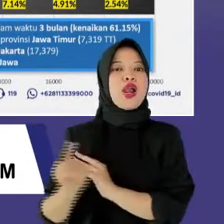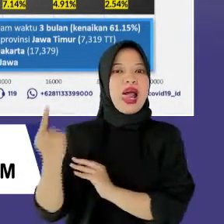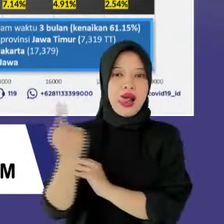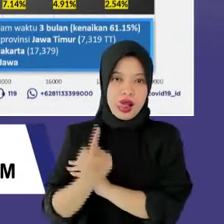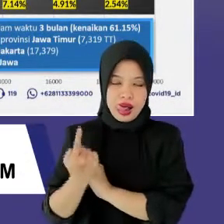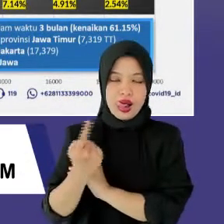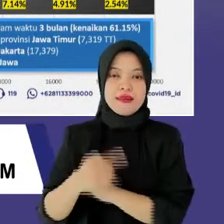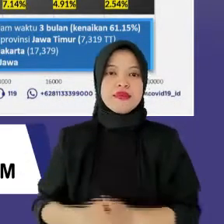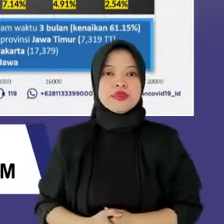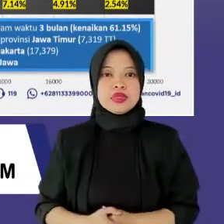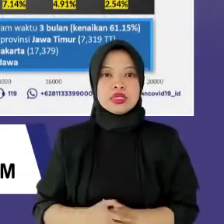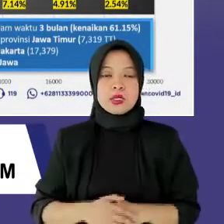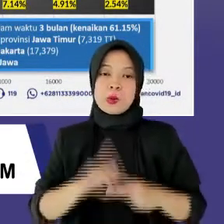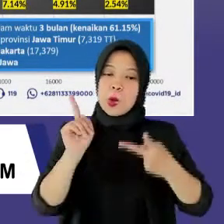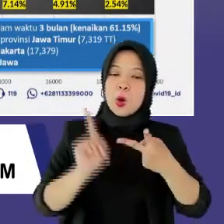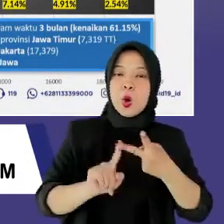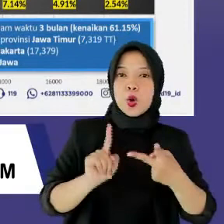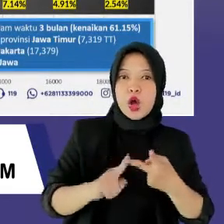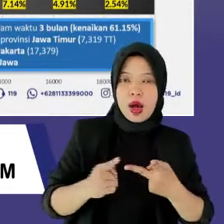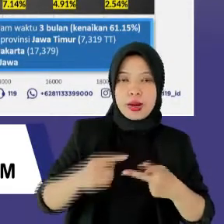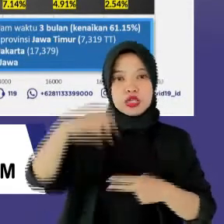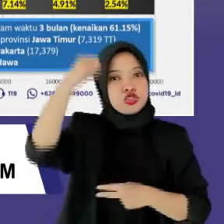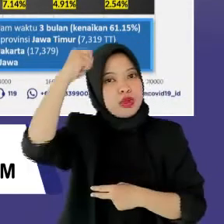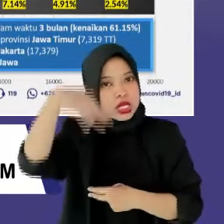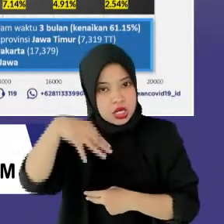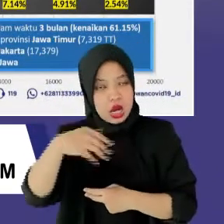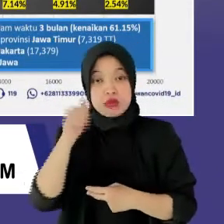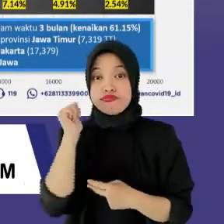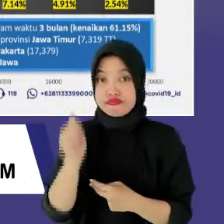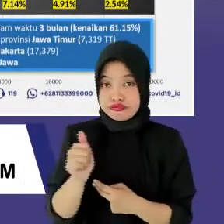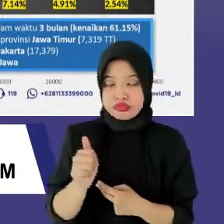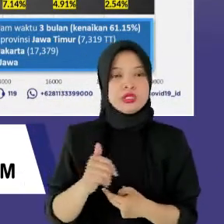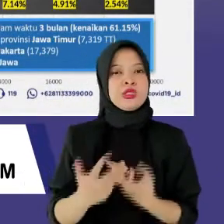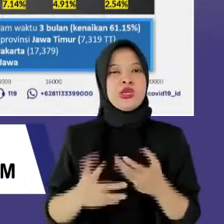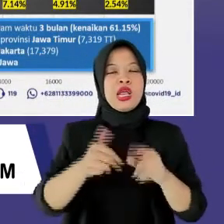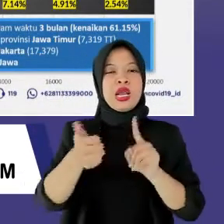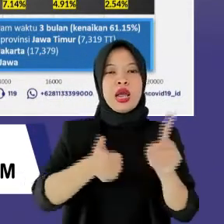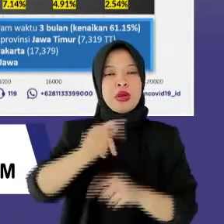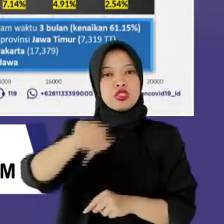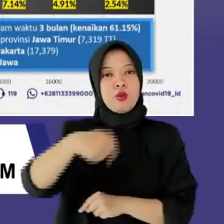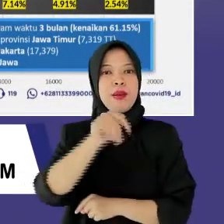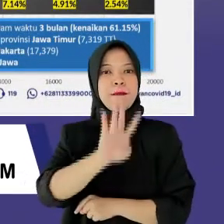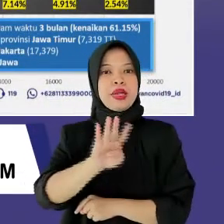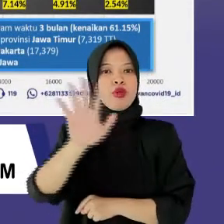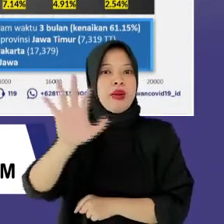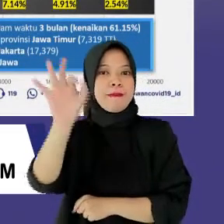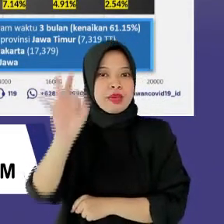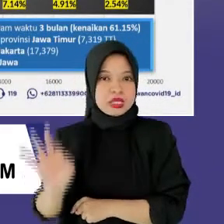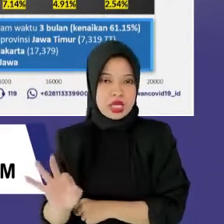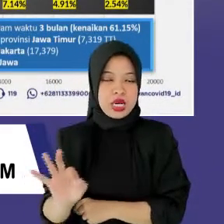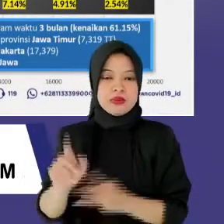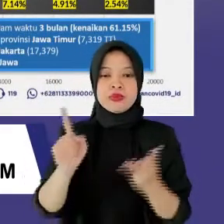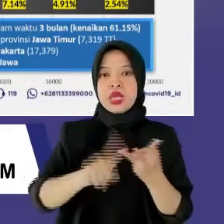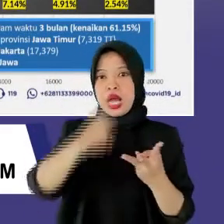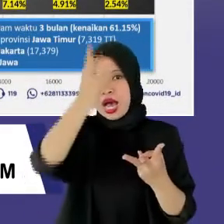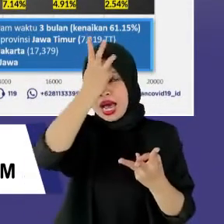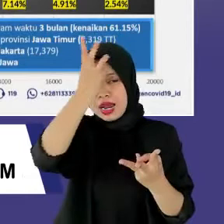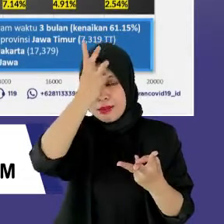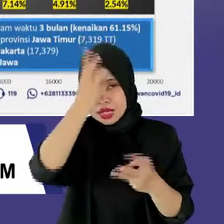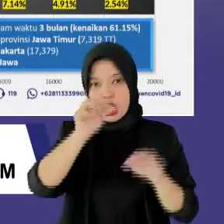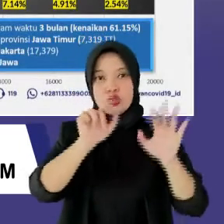kita lihat, sedangkan peringkat keduanya ada di Pulau Sumatera, ini sekitar 16,45%, kemudian